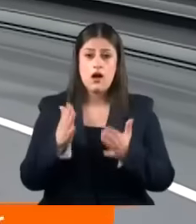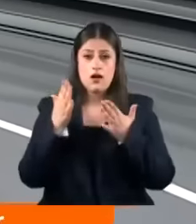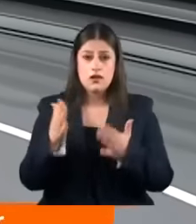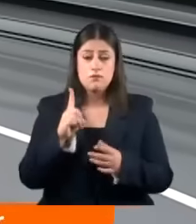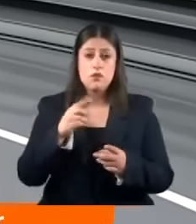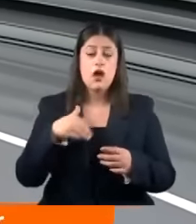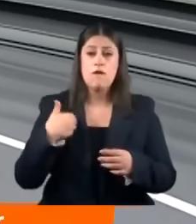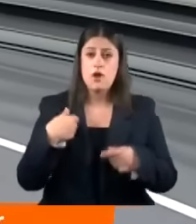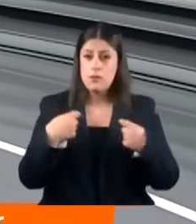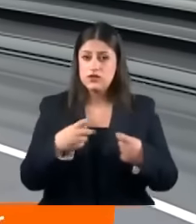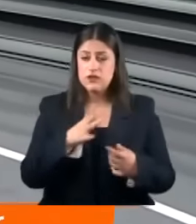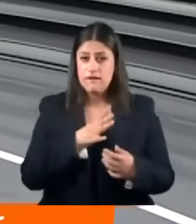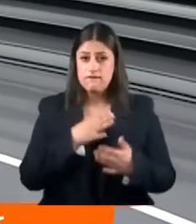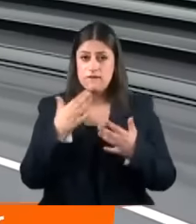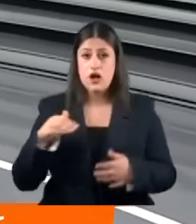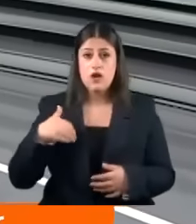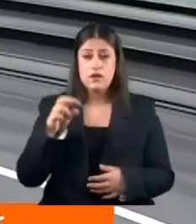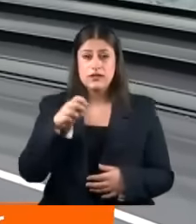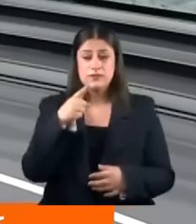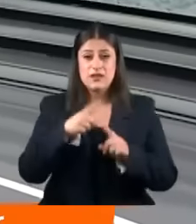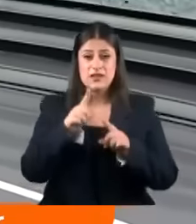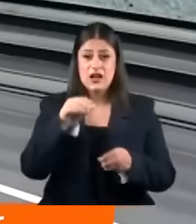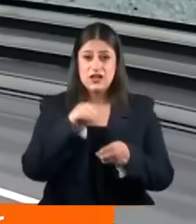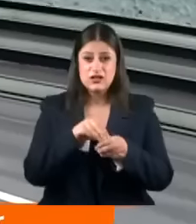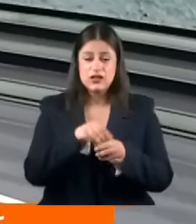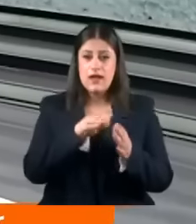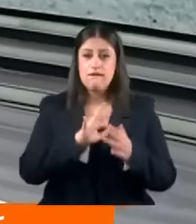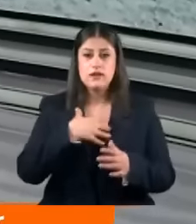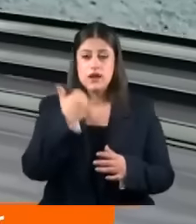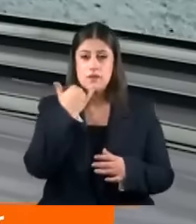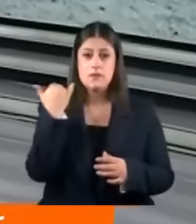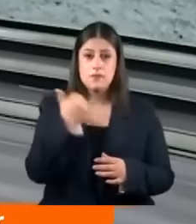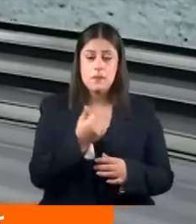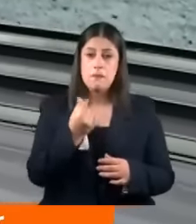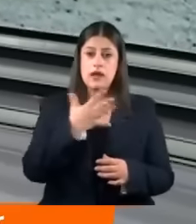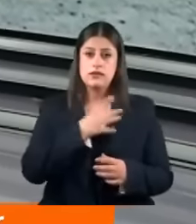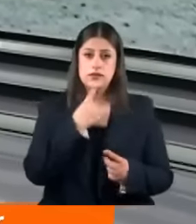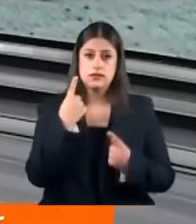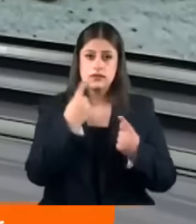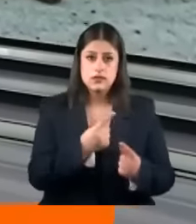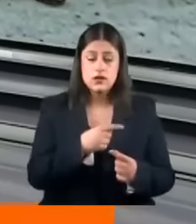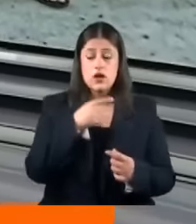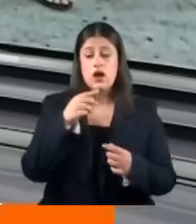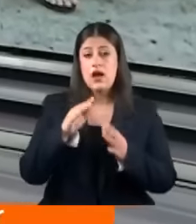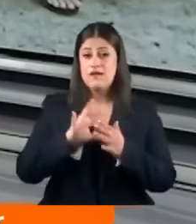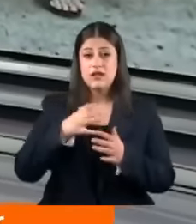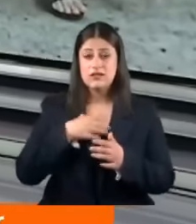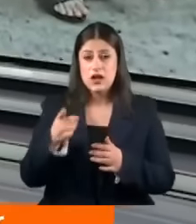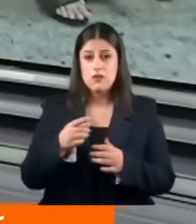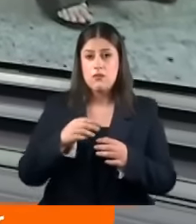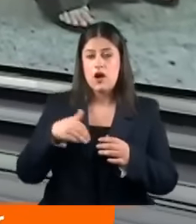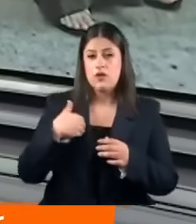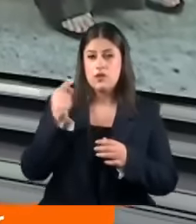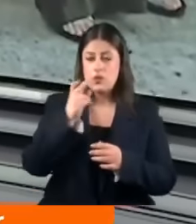avukatlık masrafı vardı. Avukat 8000 liralık ücret için mağdur ev sahibini aradı, parayı talep etti. Avukatı dolandırıcı zannedip